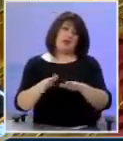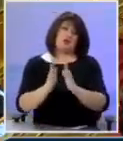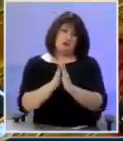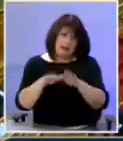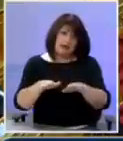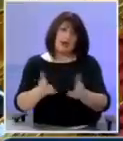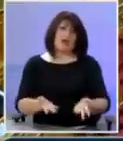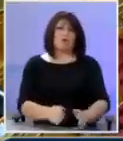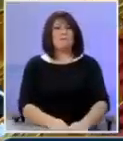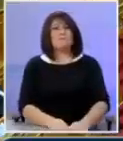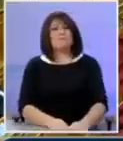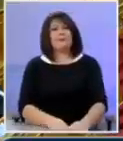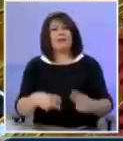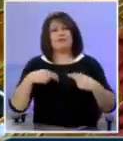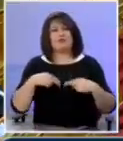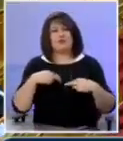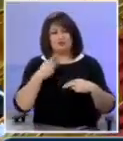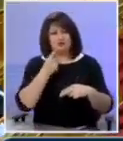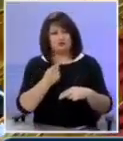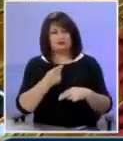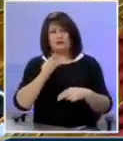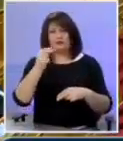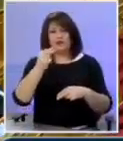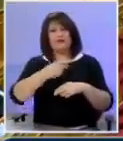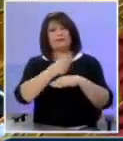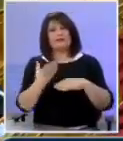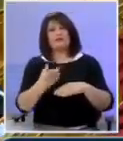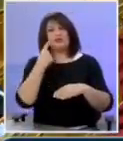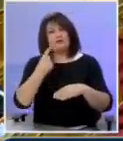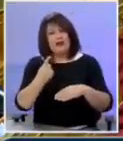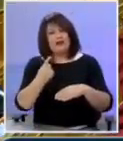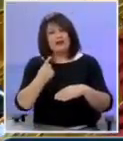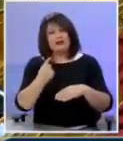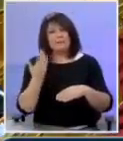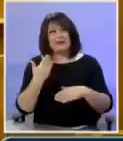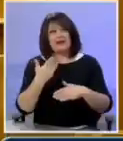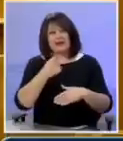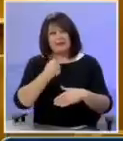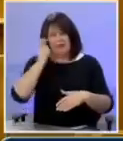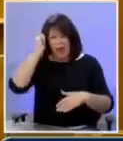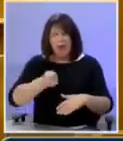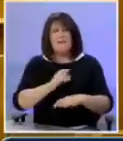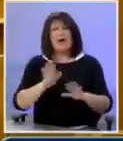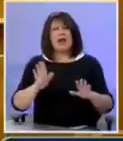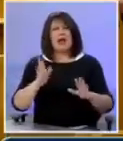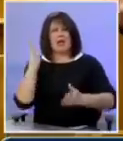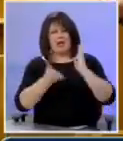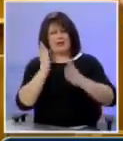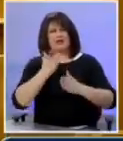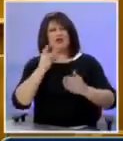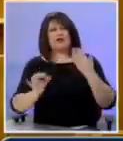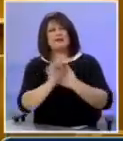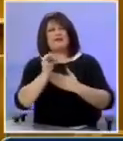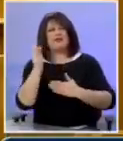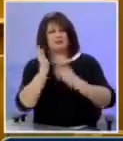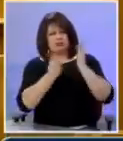παρακαλώ ότι οι βουλευτές του πασοκ διασπούν τη μόλις εκφραστή σα καταδίκη για τους τραμπουκισμούς της χρς αυγής ς